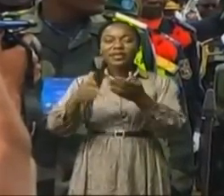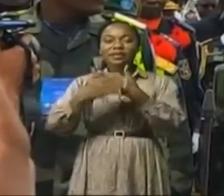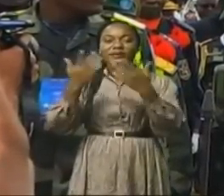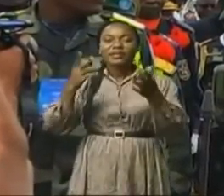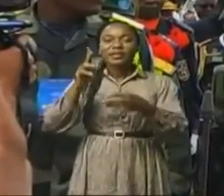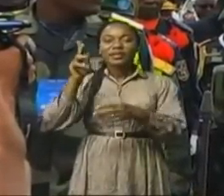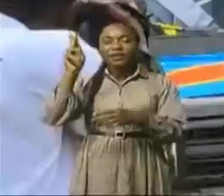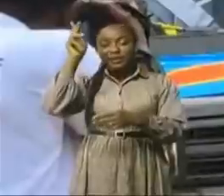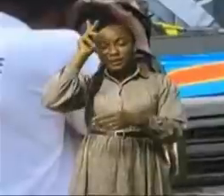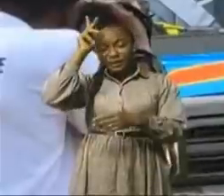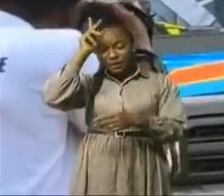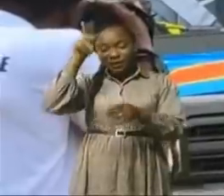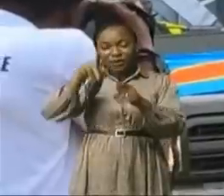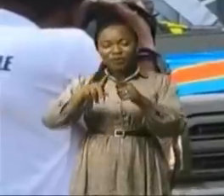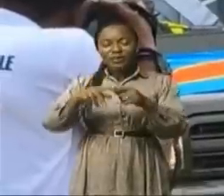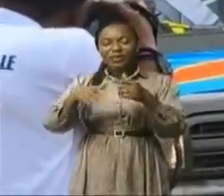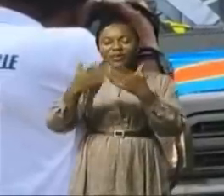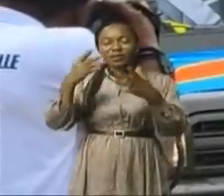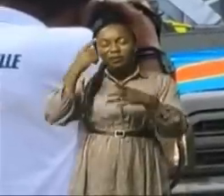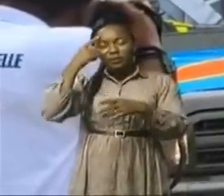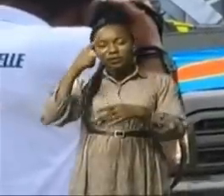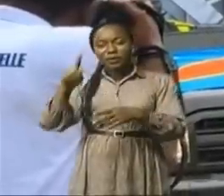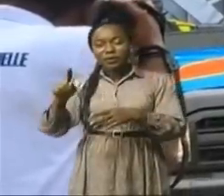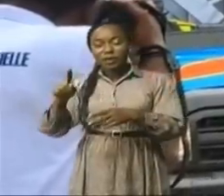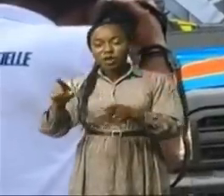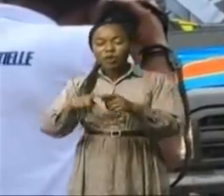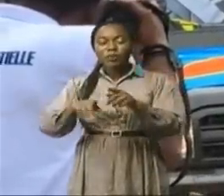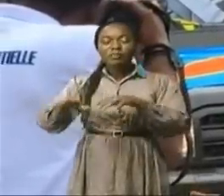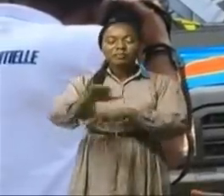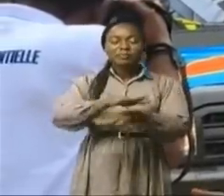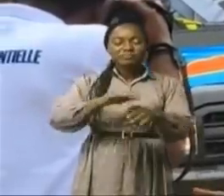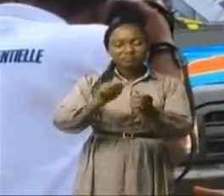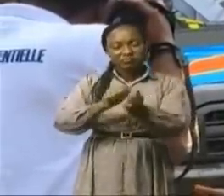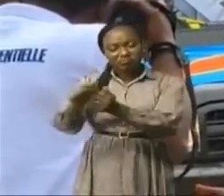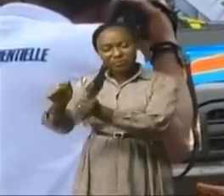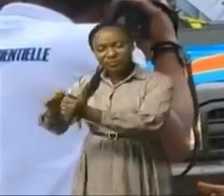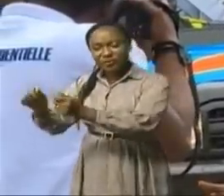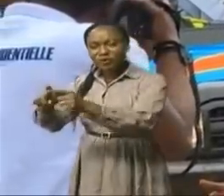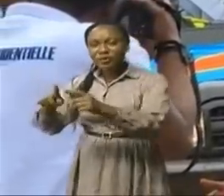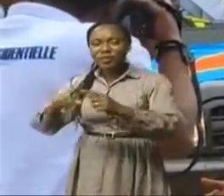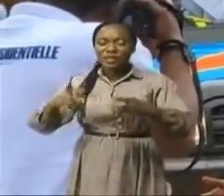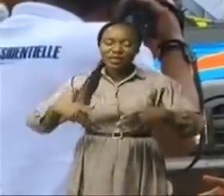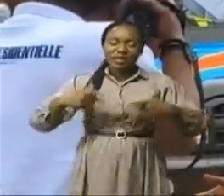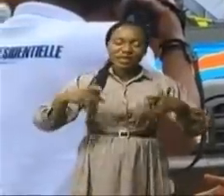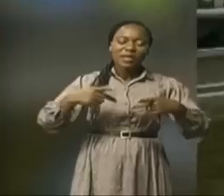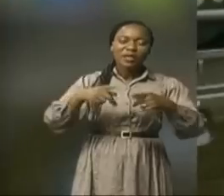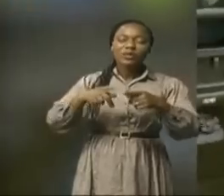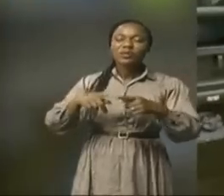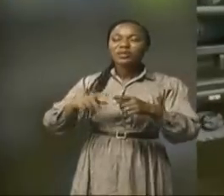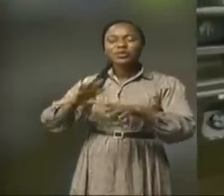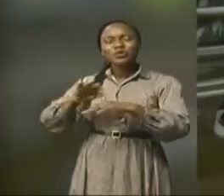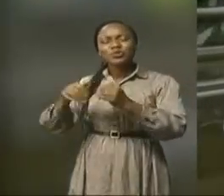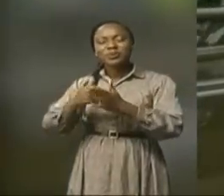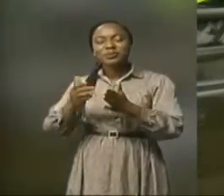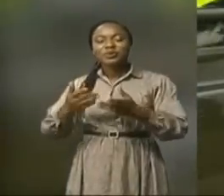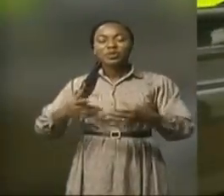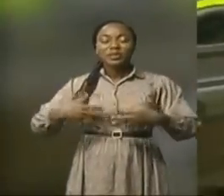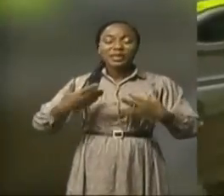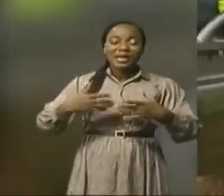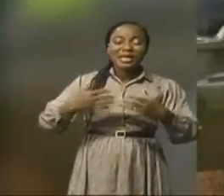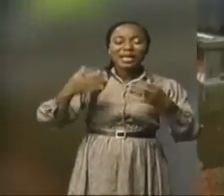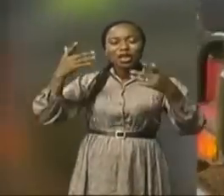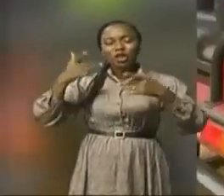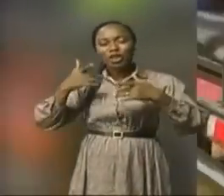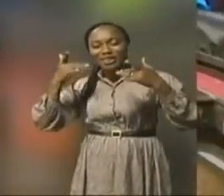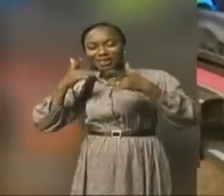symbole de la lutte politique de Patrice Emery Lumumba. Comme partout où il est passé, les sentiments des Boyonnais étaient partagés entre tristesse et joie de